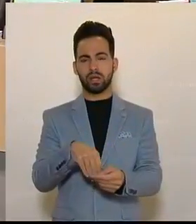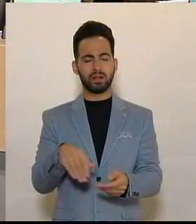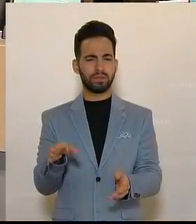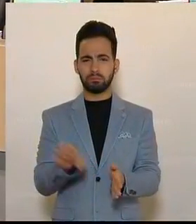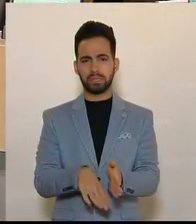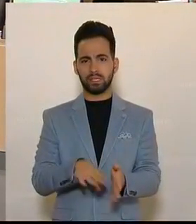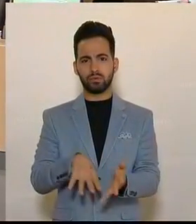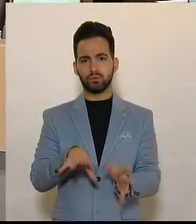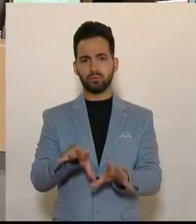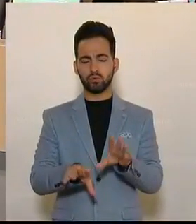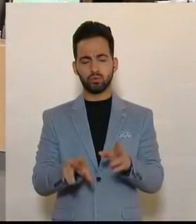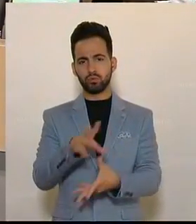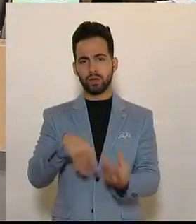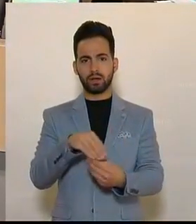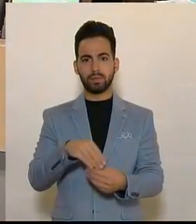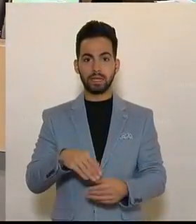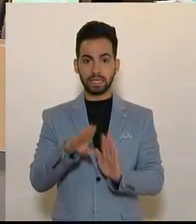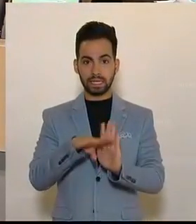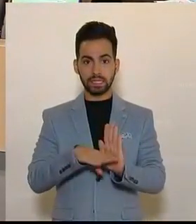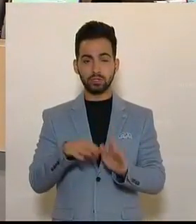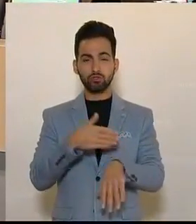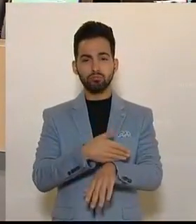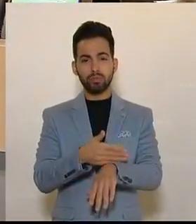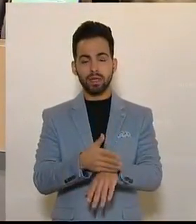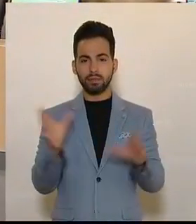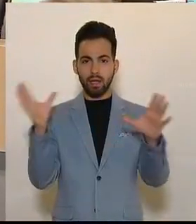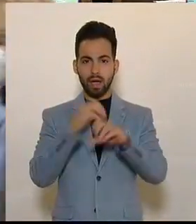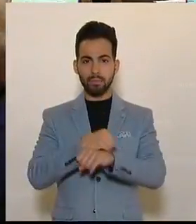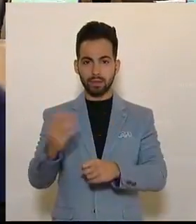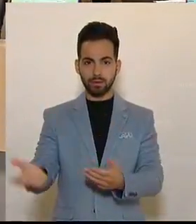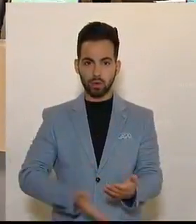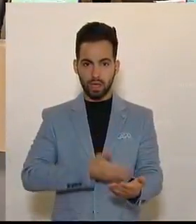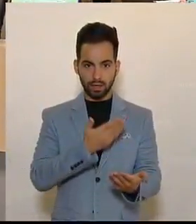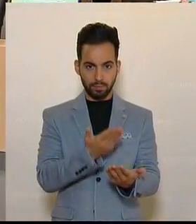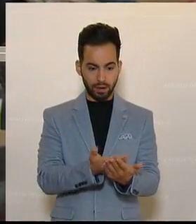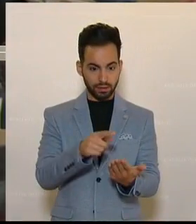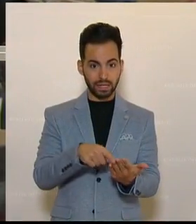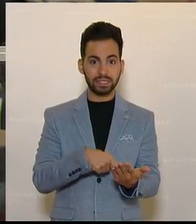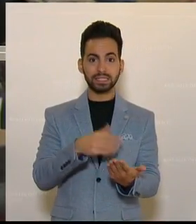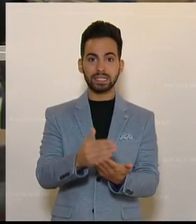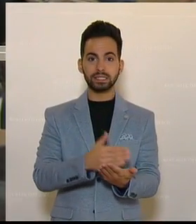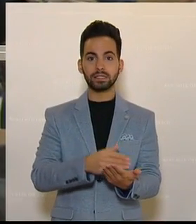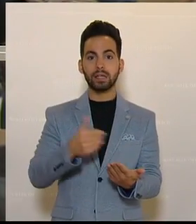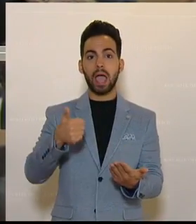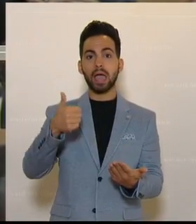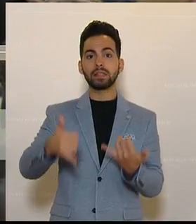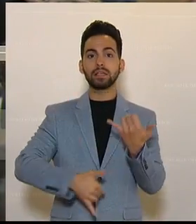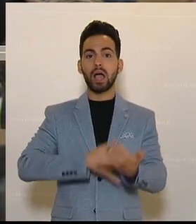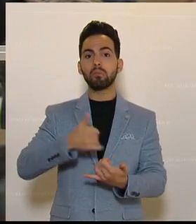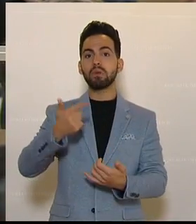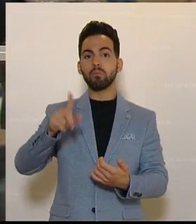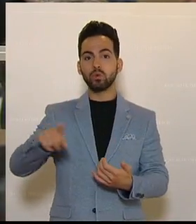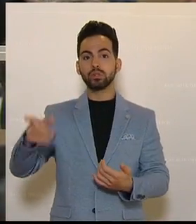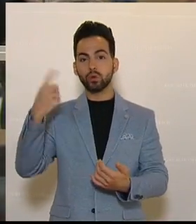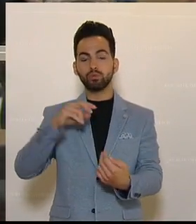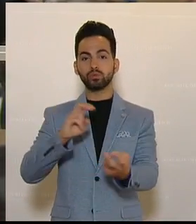spät am Abend eingebracht wird. Ein Gesetz, das erst in einem Jahr und einigen Monaten gilt.